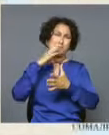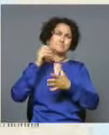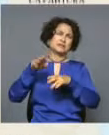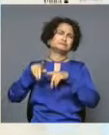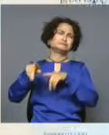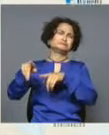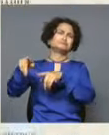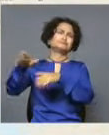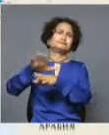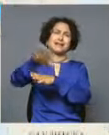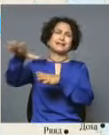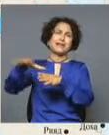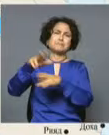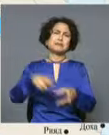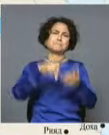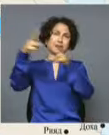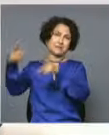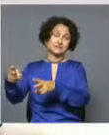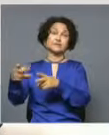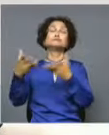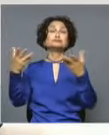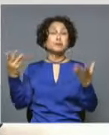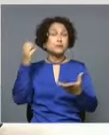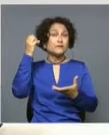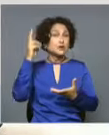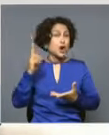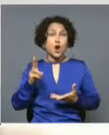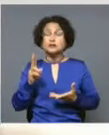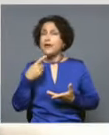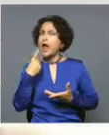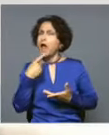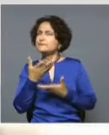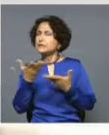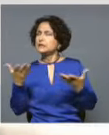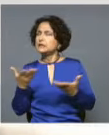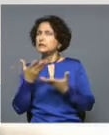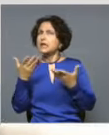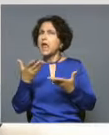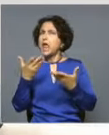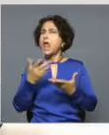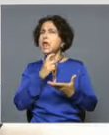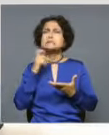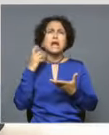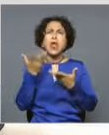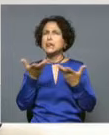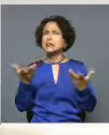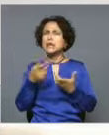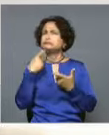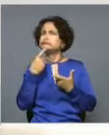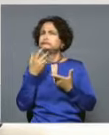обозите на руските войски. Професор Кочева, казвате, че всъщност Израел е в Израел